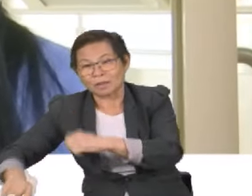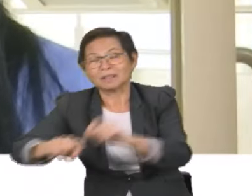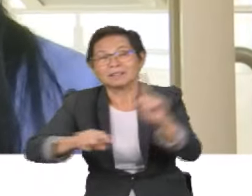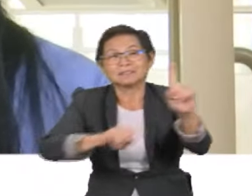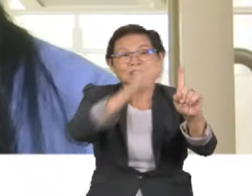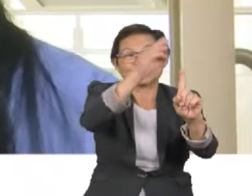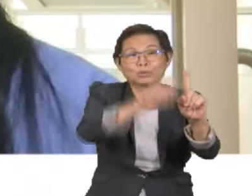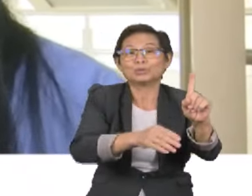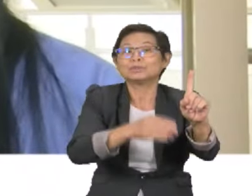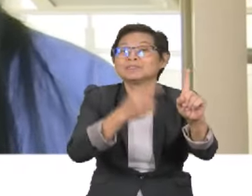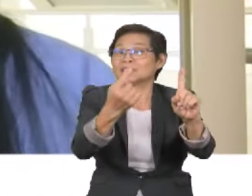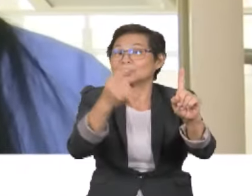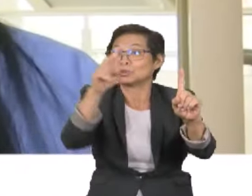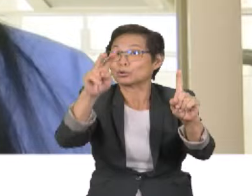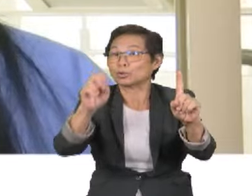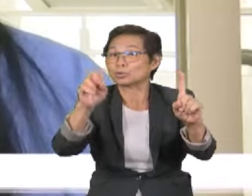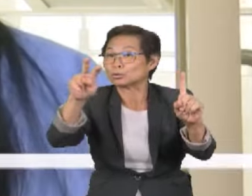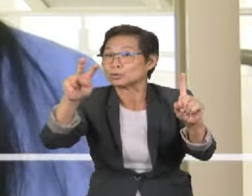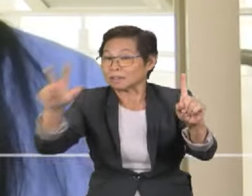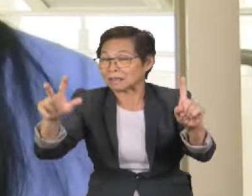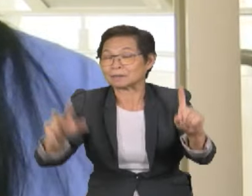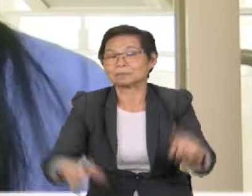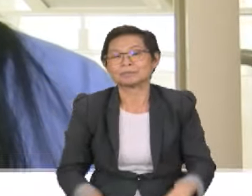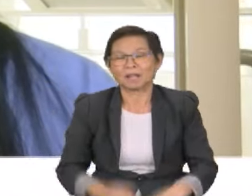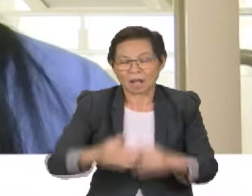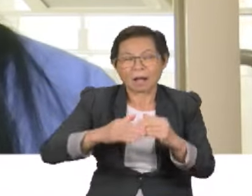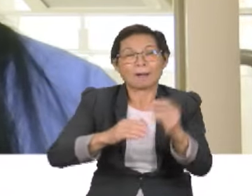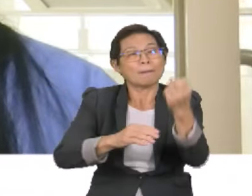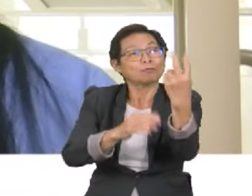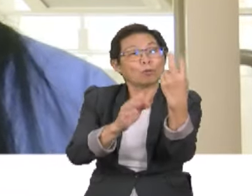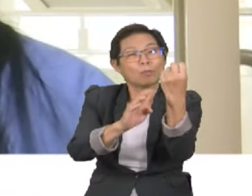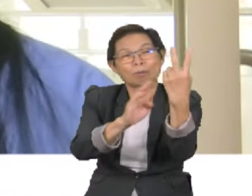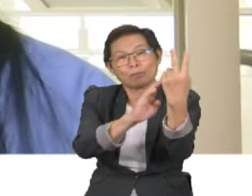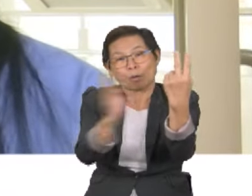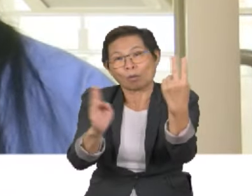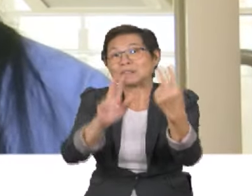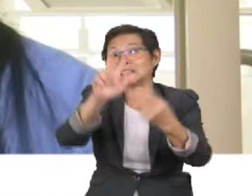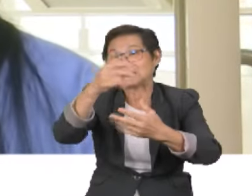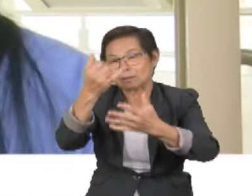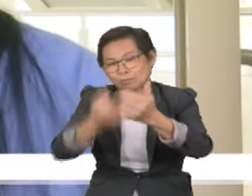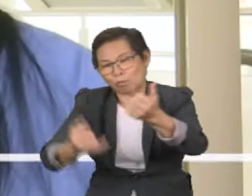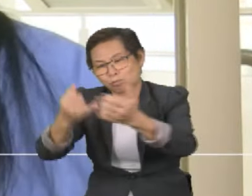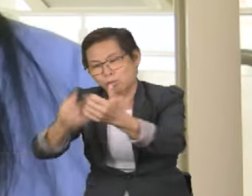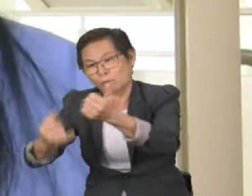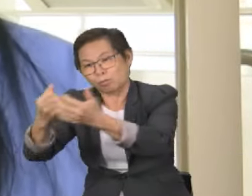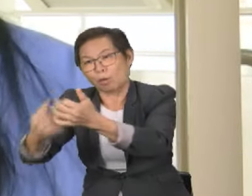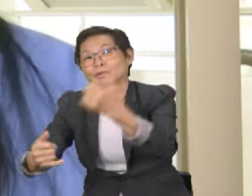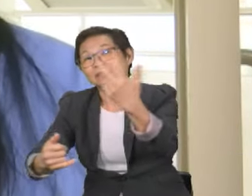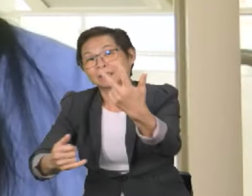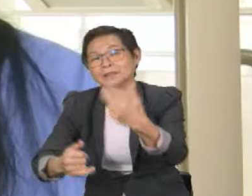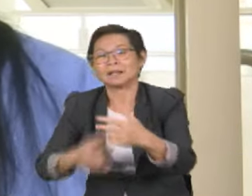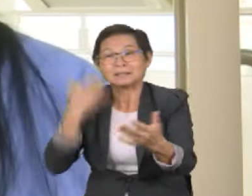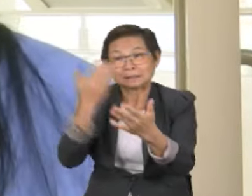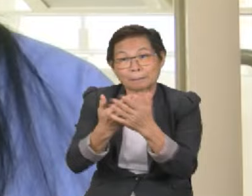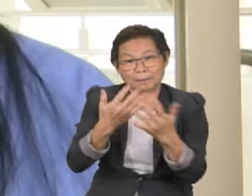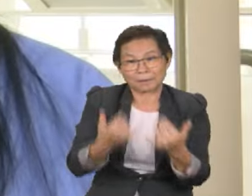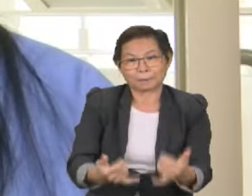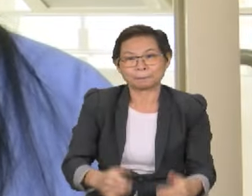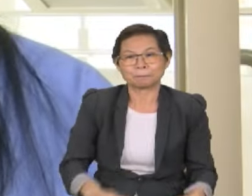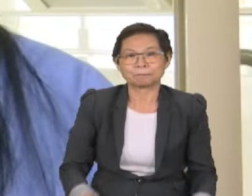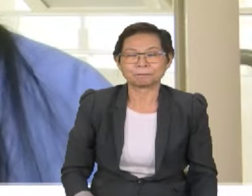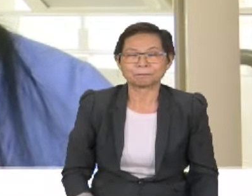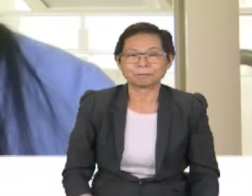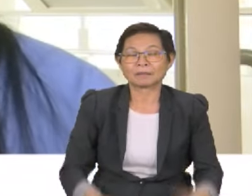1 Januari 2023, setakat ni lepas pukul 12.30 malam, kita ada tiga kelahiran lah sampai sekarang.